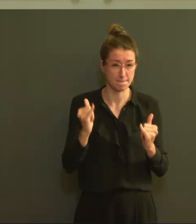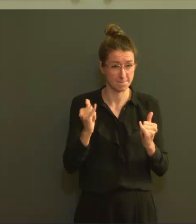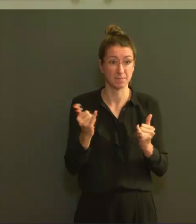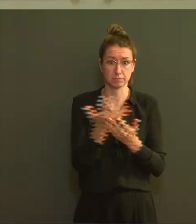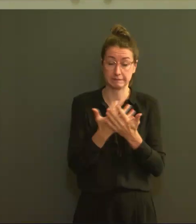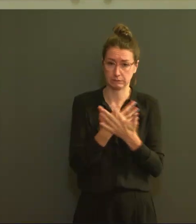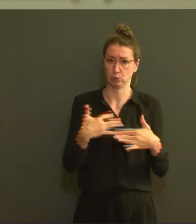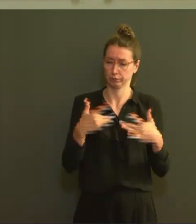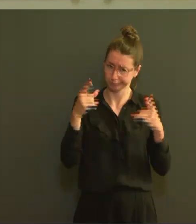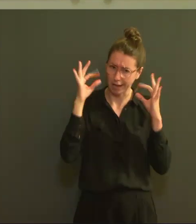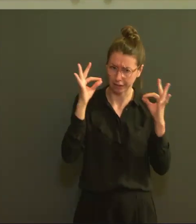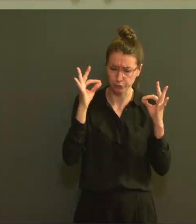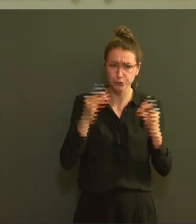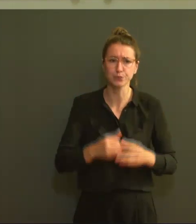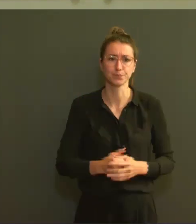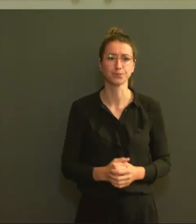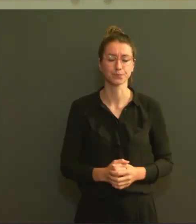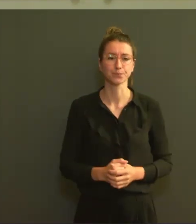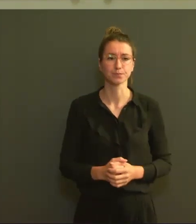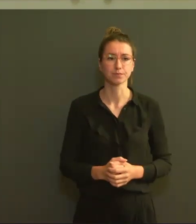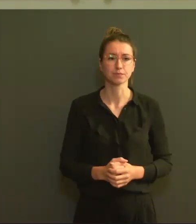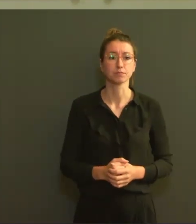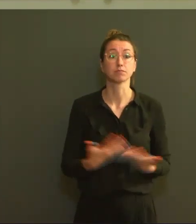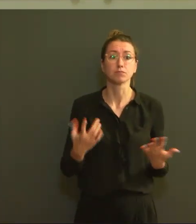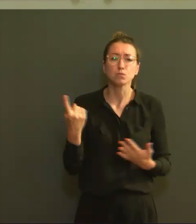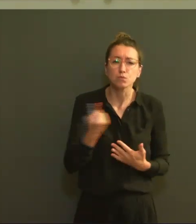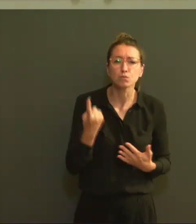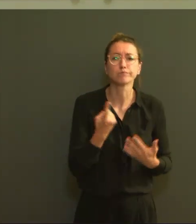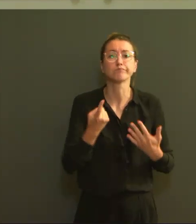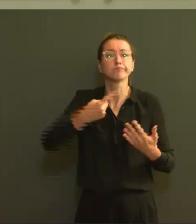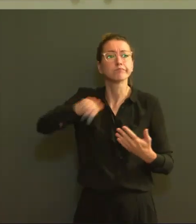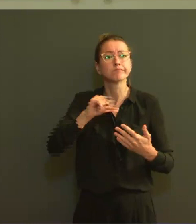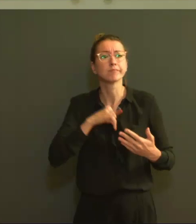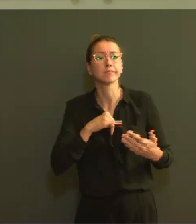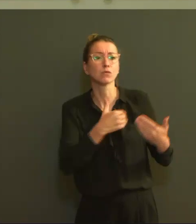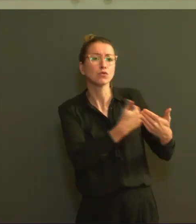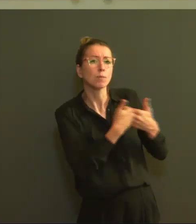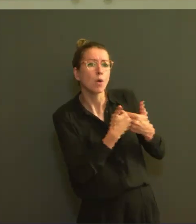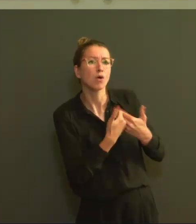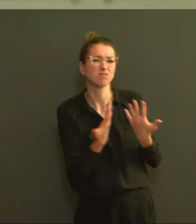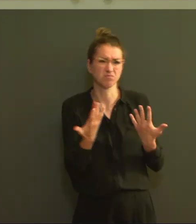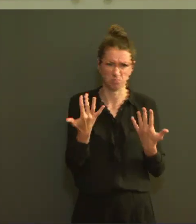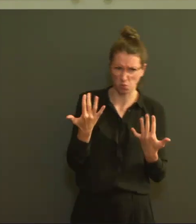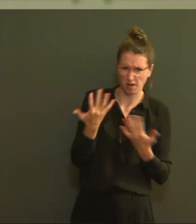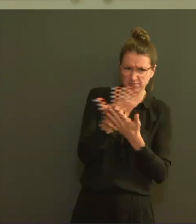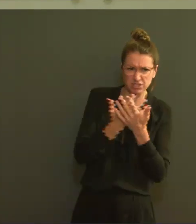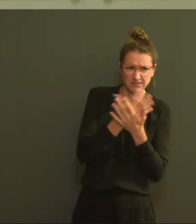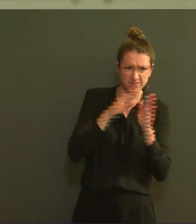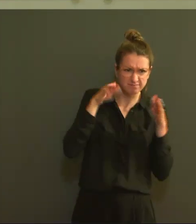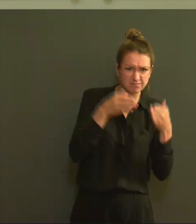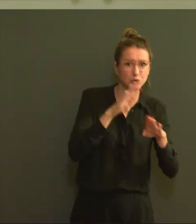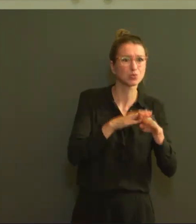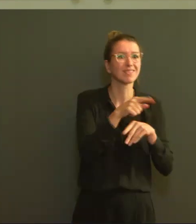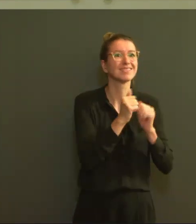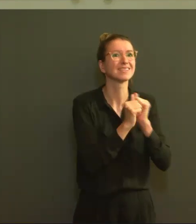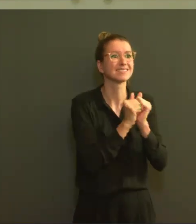régulièrement pourquoi on évalue maintenant la gravité de la situation en fonction des chiffres de contamination, alors qu'au